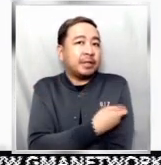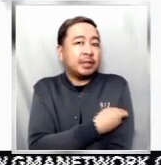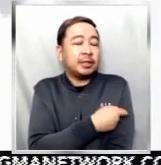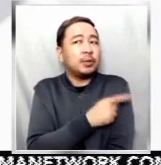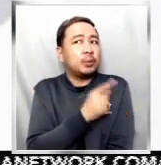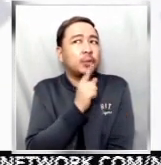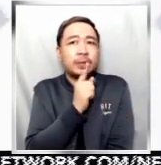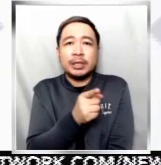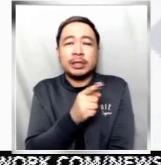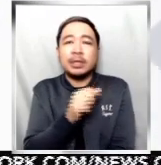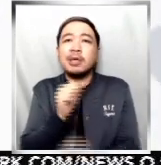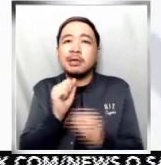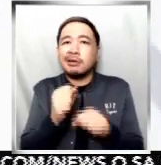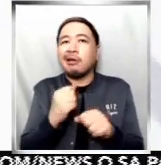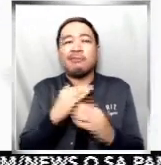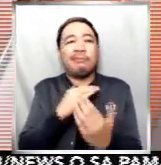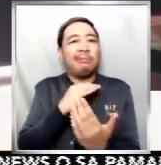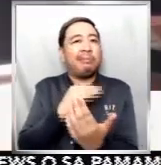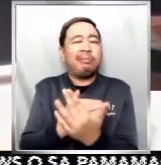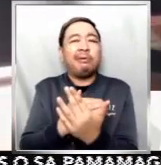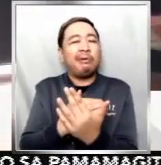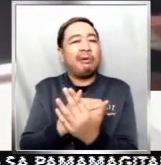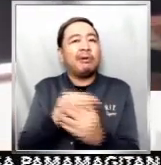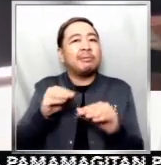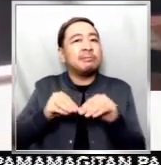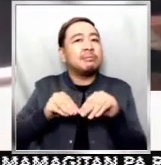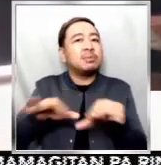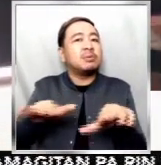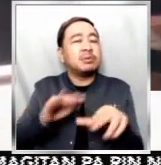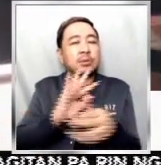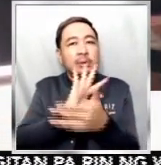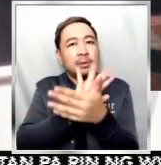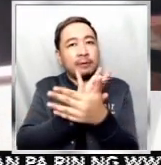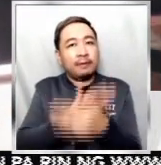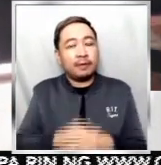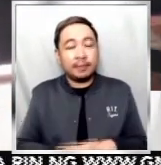contain transmission of COVID. Maki Pulido, nakatutok 24 Oras.